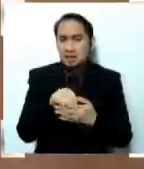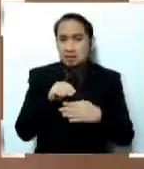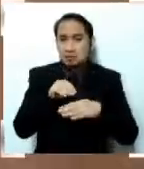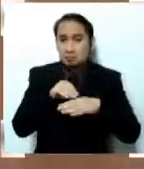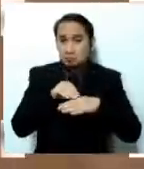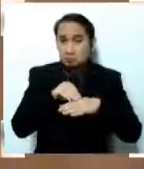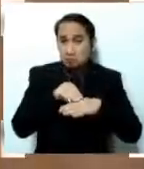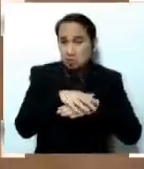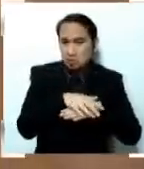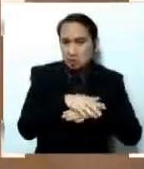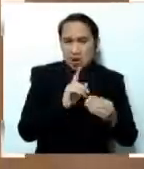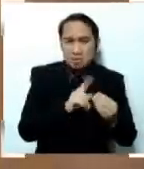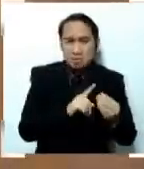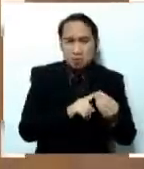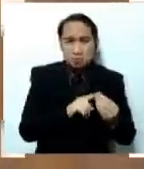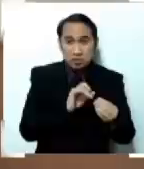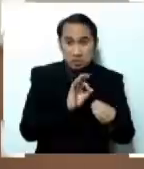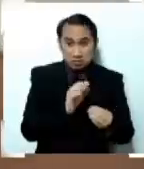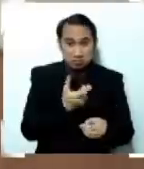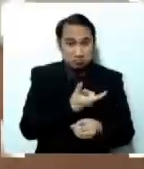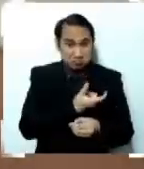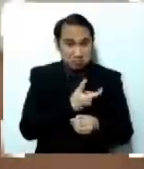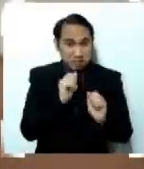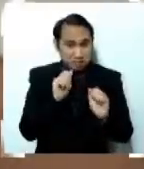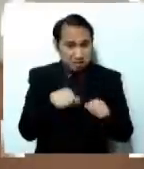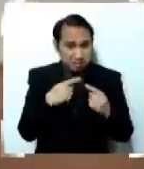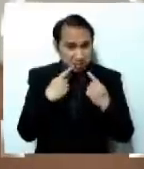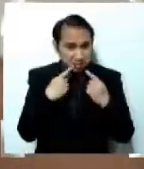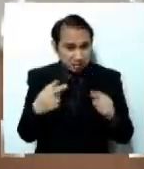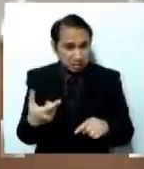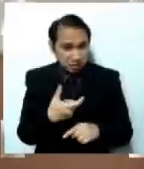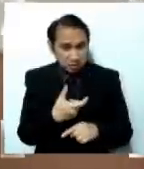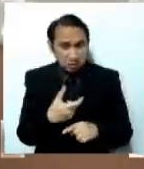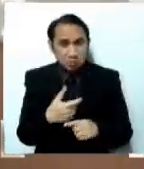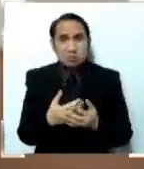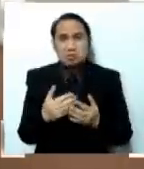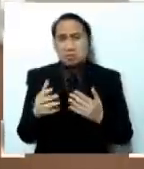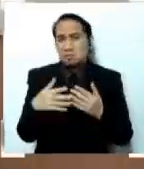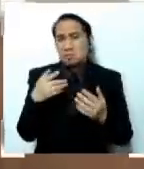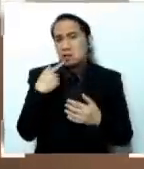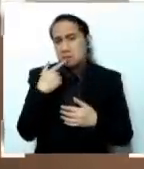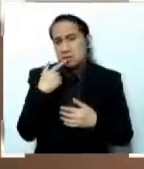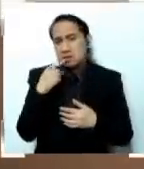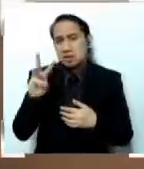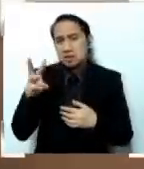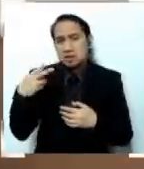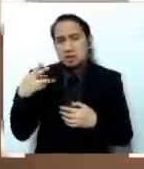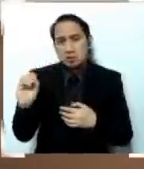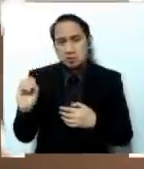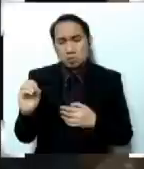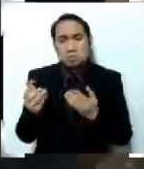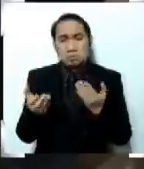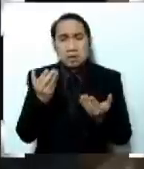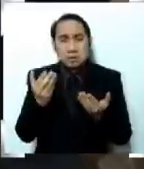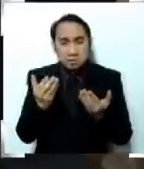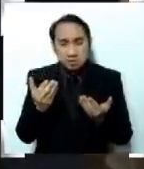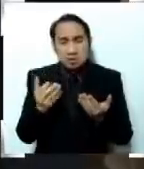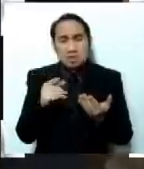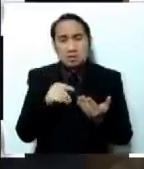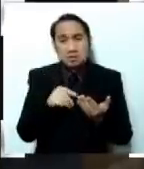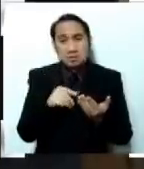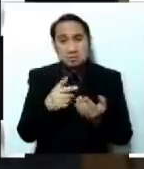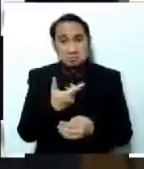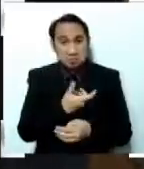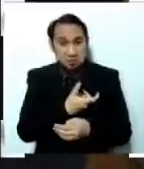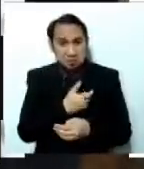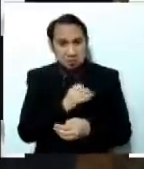bakuna. Pero ang sabi naman ho ng mga eksperto and even WHO, it might affect the efficacy of the vaccine, but